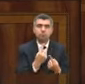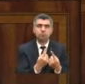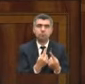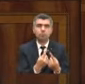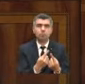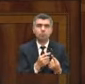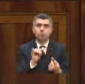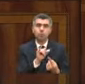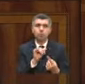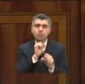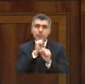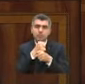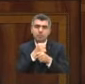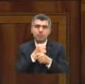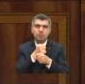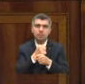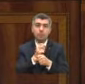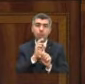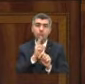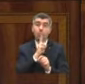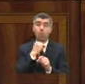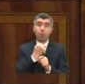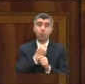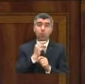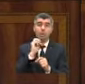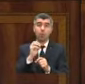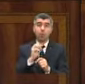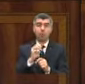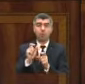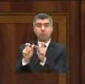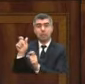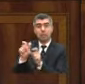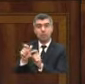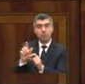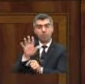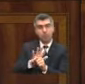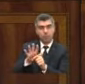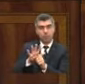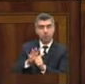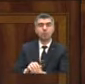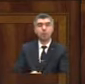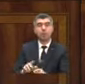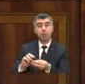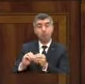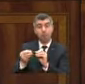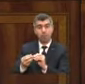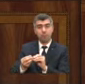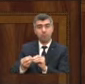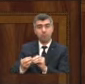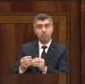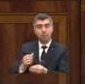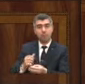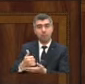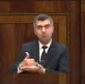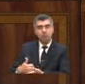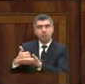السيد رئيس الحكومه. في تواطؤ صارخ ديال الحكومه ديالكم على المواطنين، حنا بغينا هادشي، هاد المشكل اللي كيكون دعم القدره الشرائيه ومن استغنونا